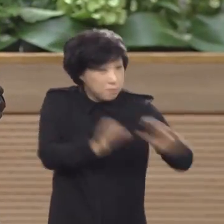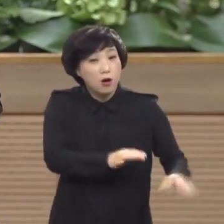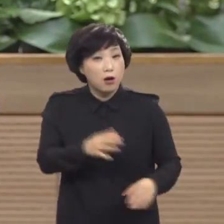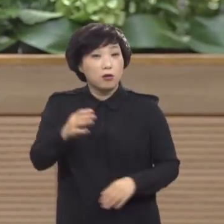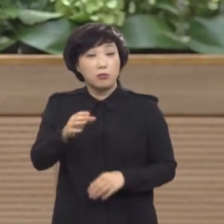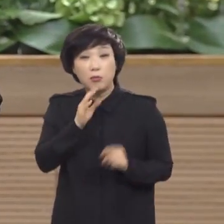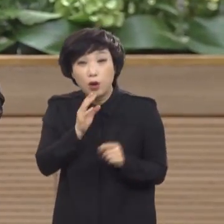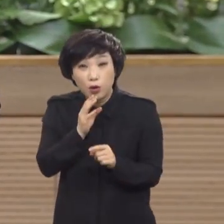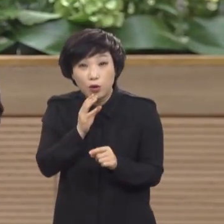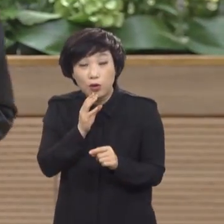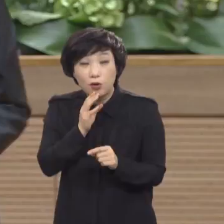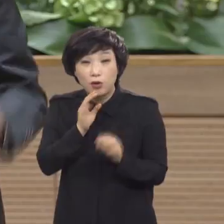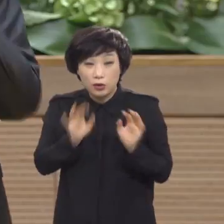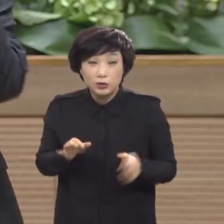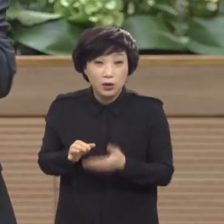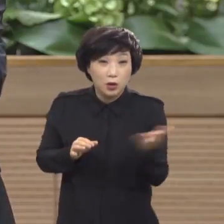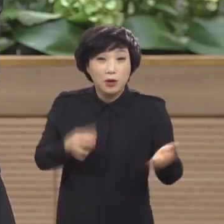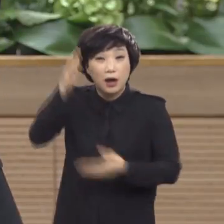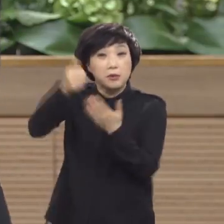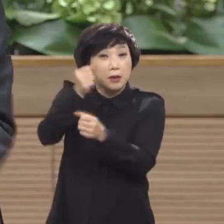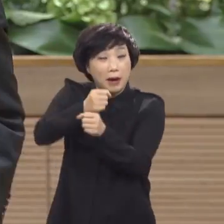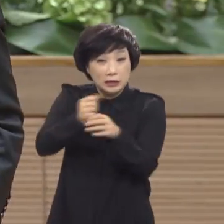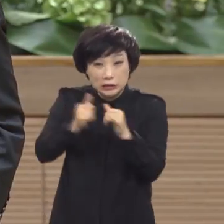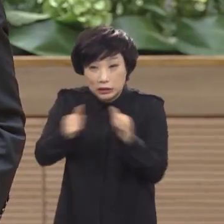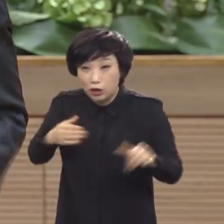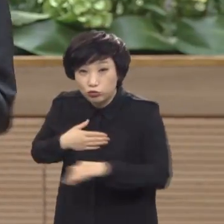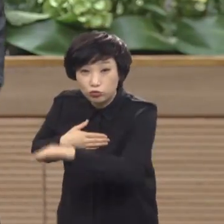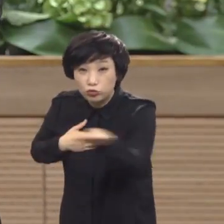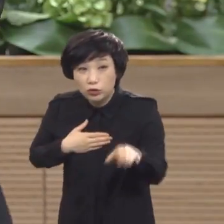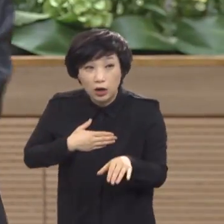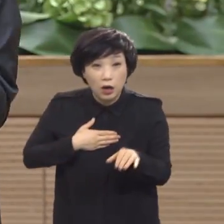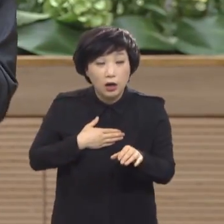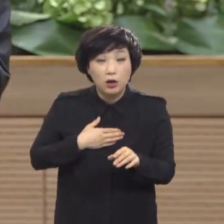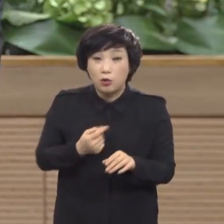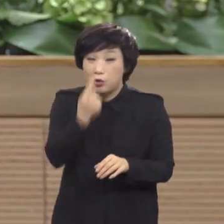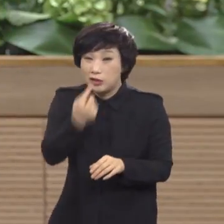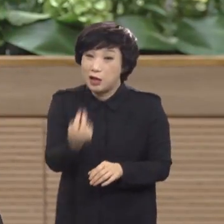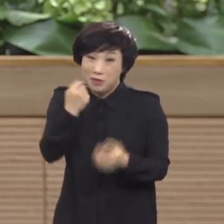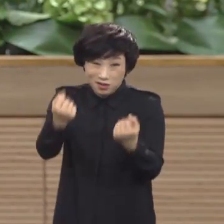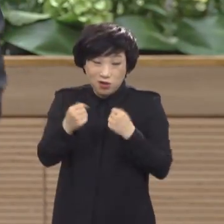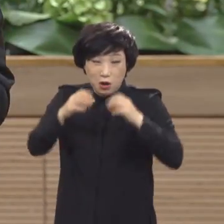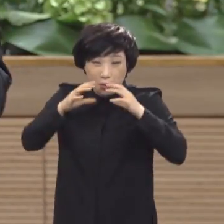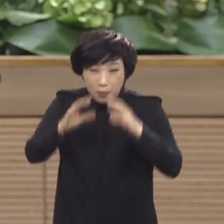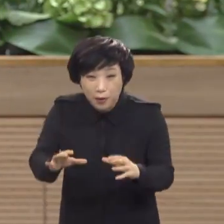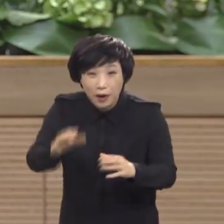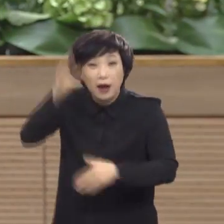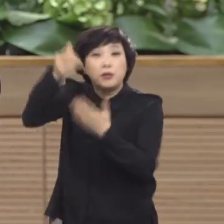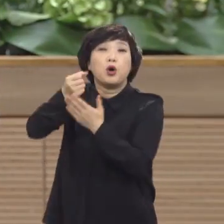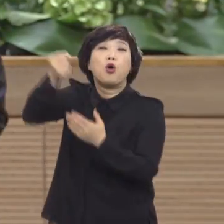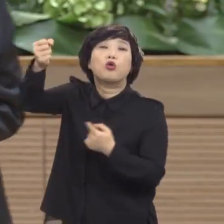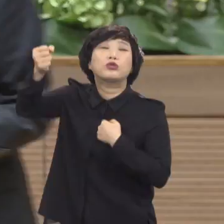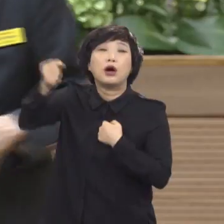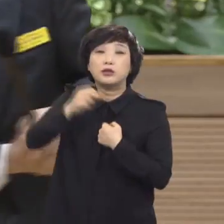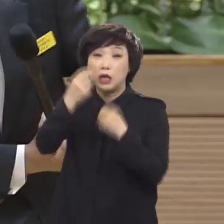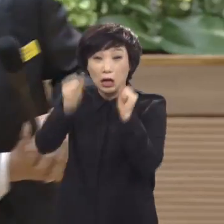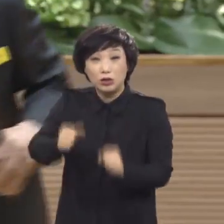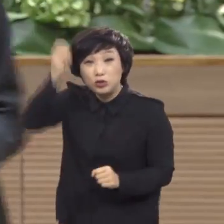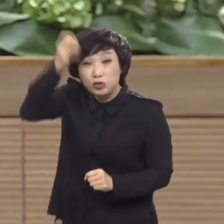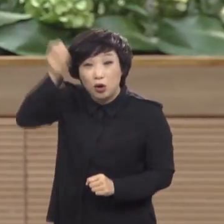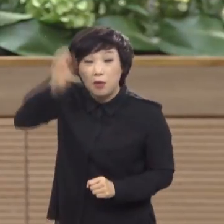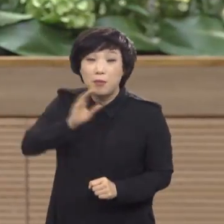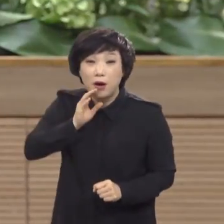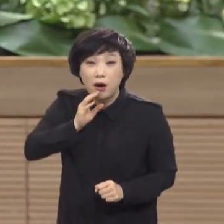있어. 근데 하나님이 만든 인간이 그 코에 생기를 불어넣어 하나님의 것이니까